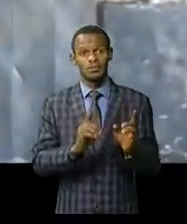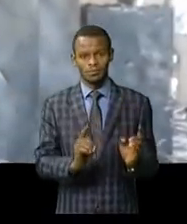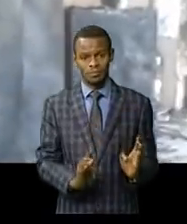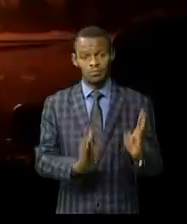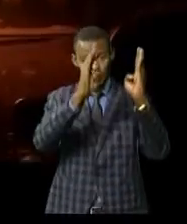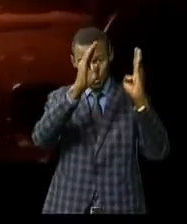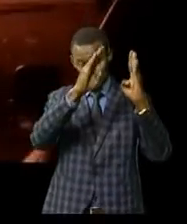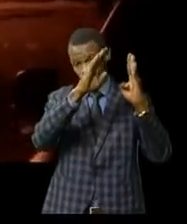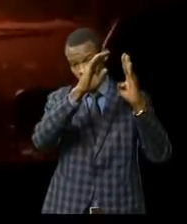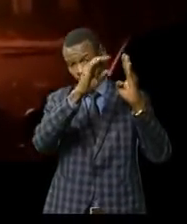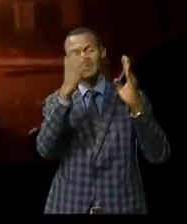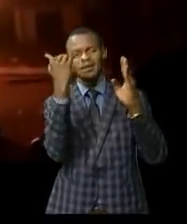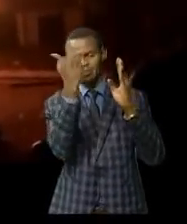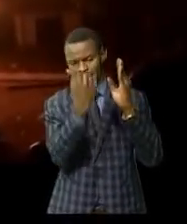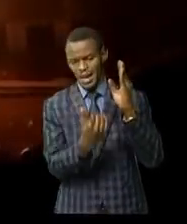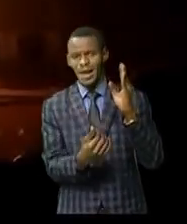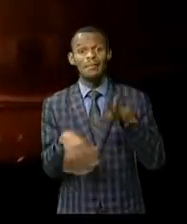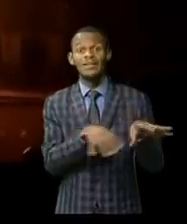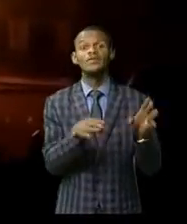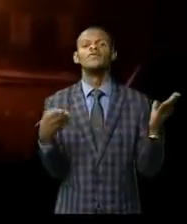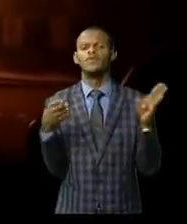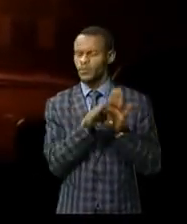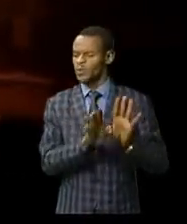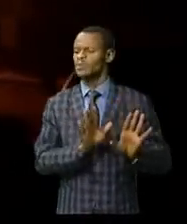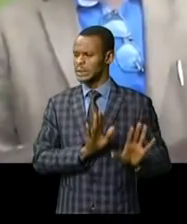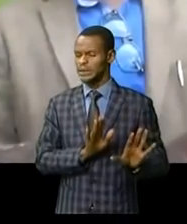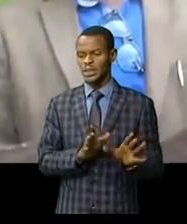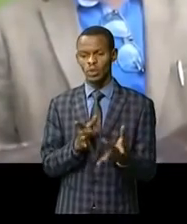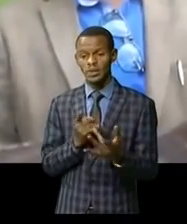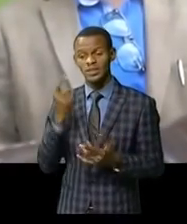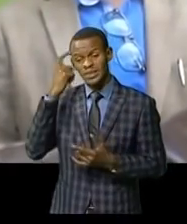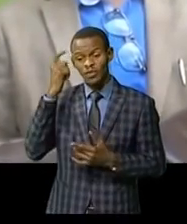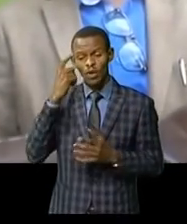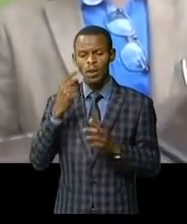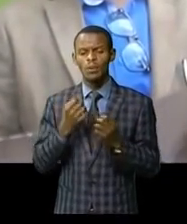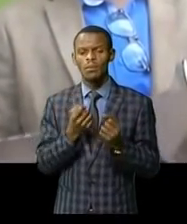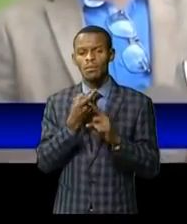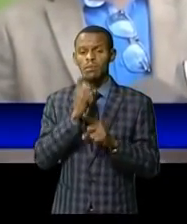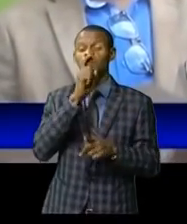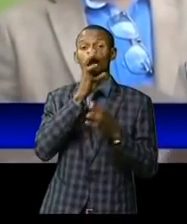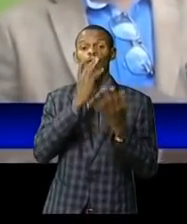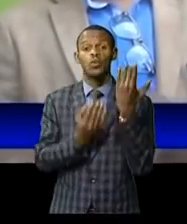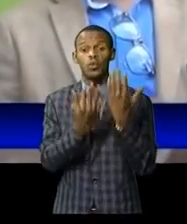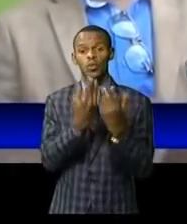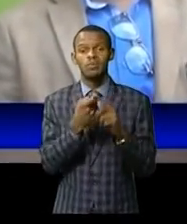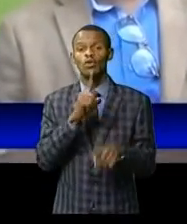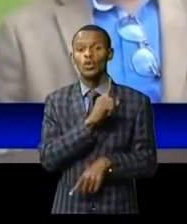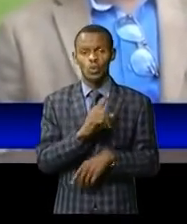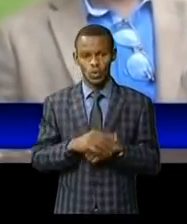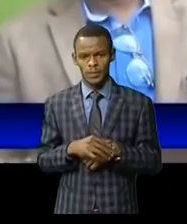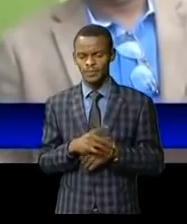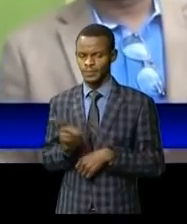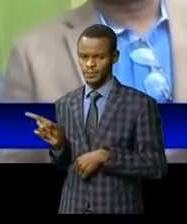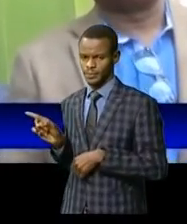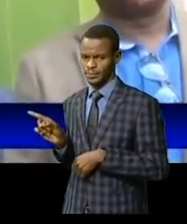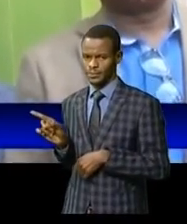de poste et l'identification des auteurs et du dit incendie. Mais en attendant, nous prenons aussi des mesures conservatoires, c'est-à-dire aujourd'hui, il